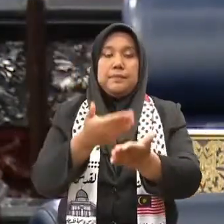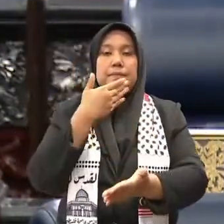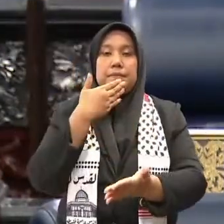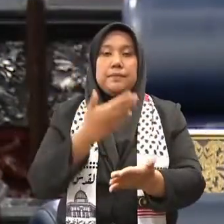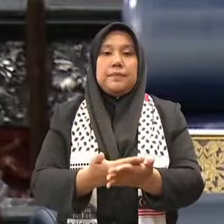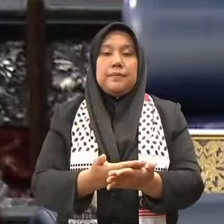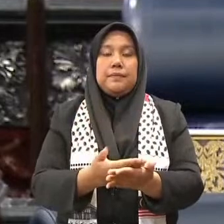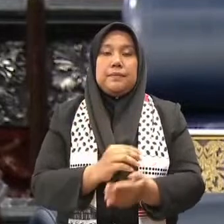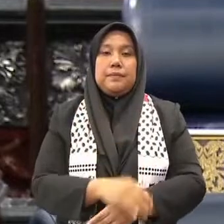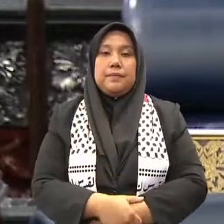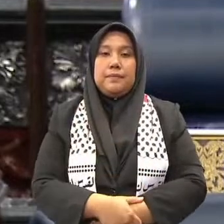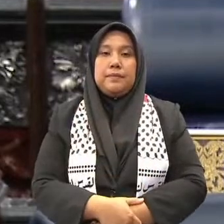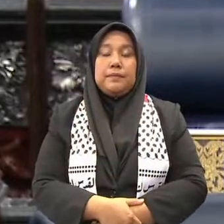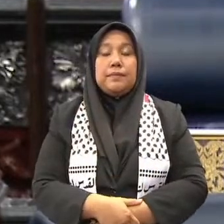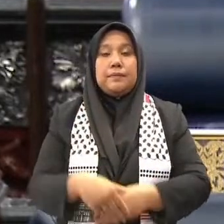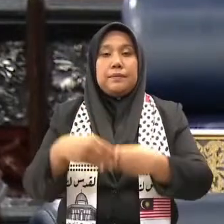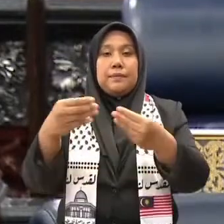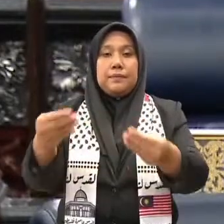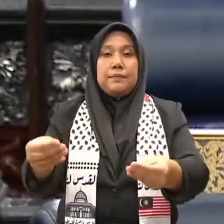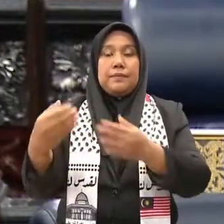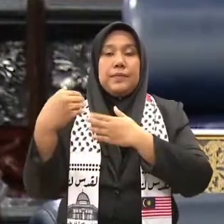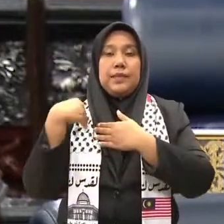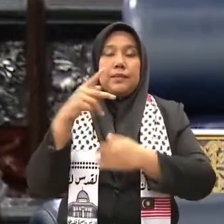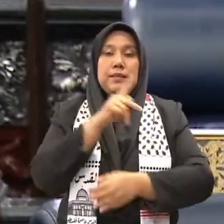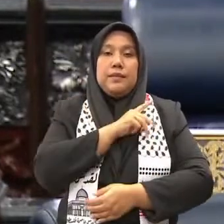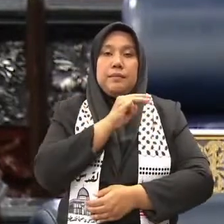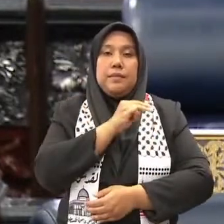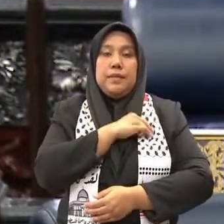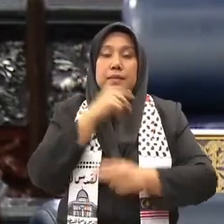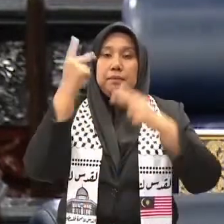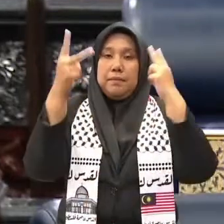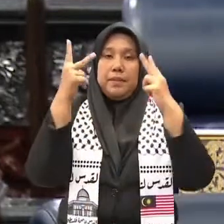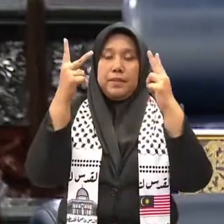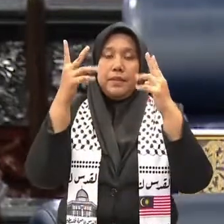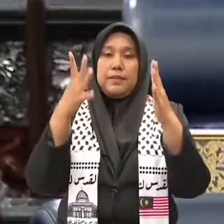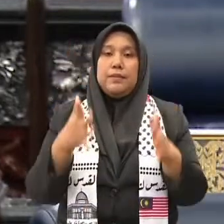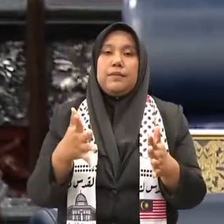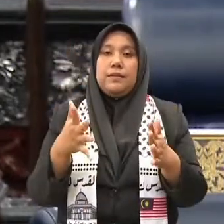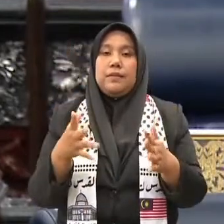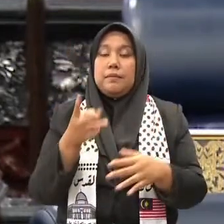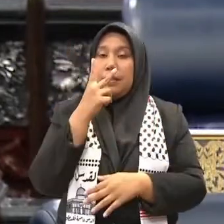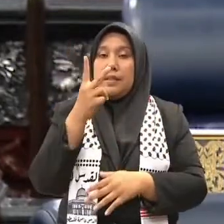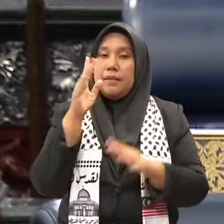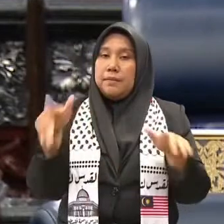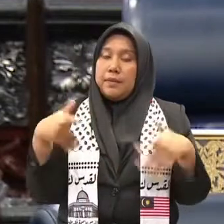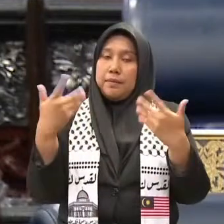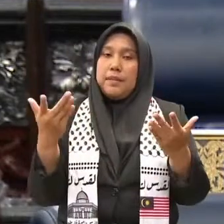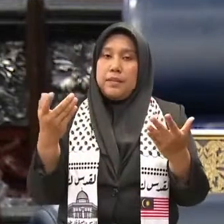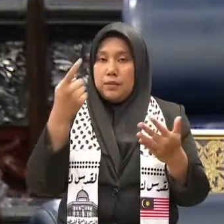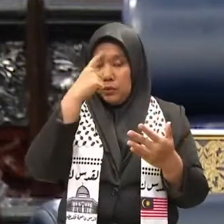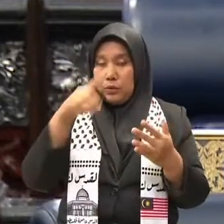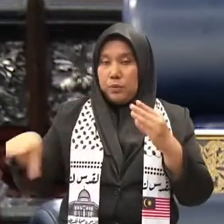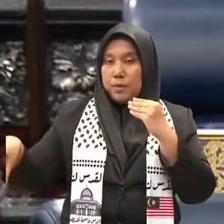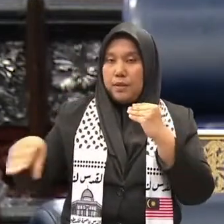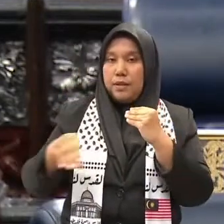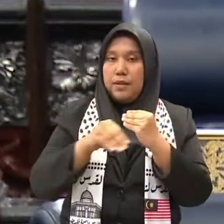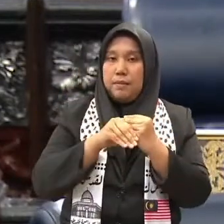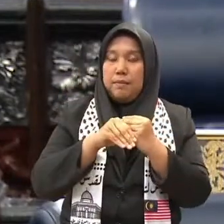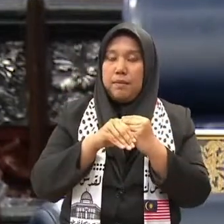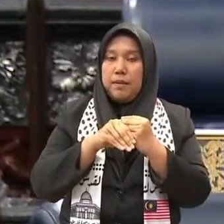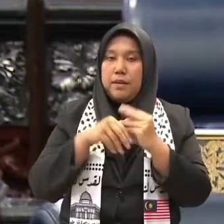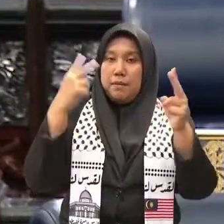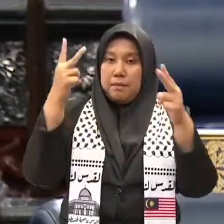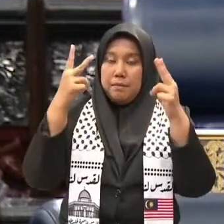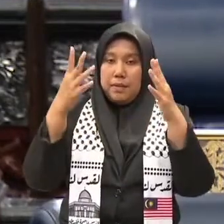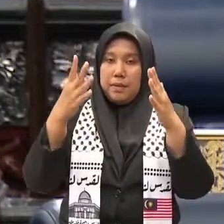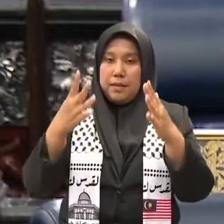Rakan sekerja saya dalam Kementerian pelancongan untuk melihat kepada bagaimana kita boleh meningkatkan lagi bukan saja pelancong tetapi